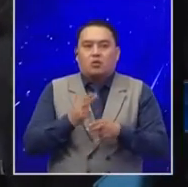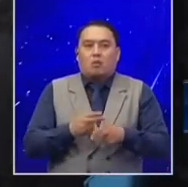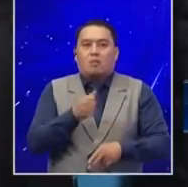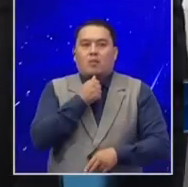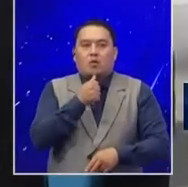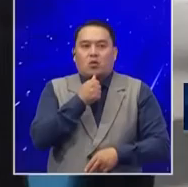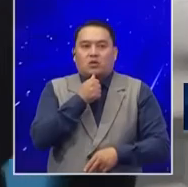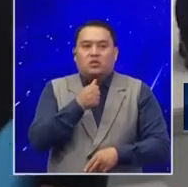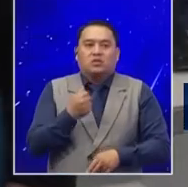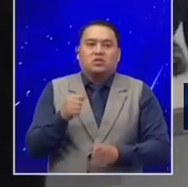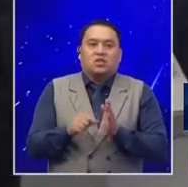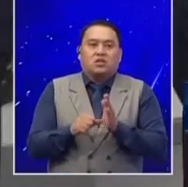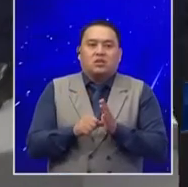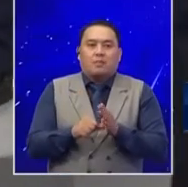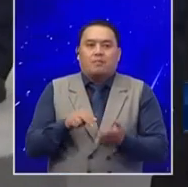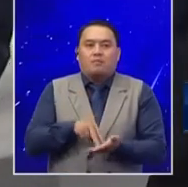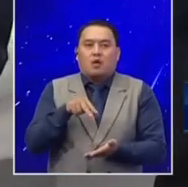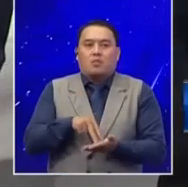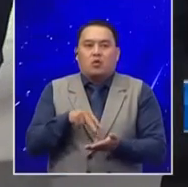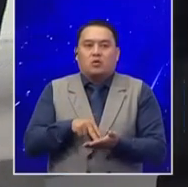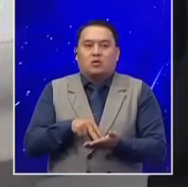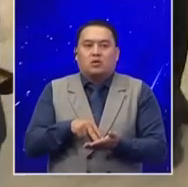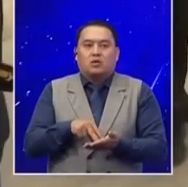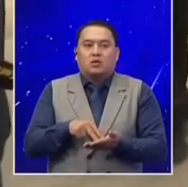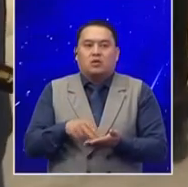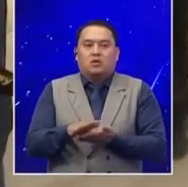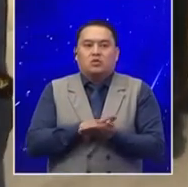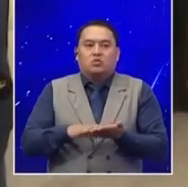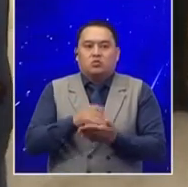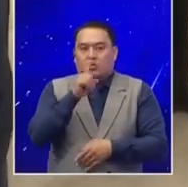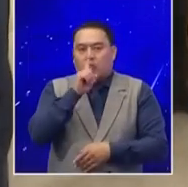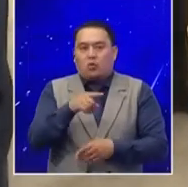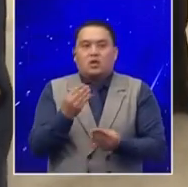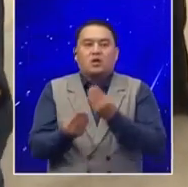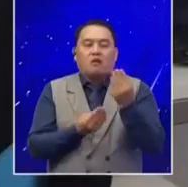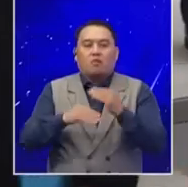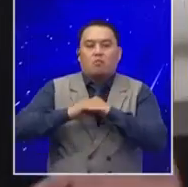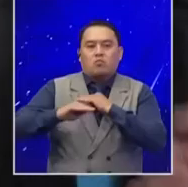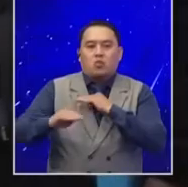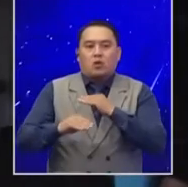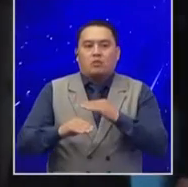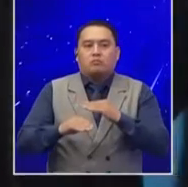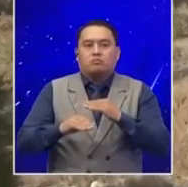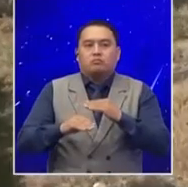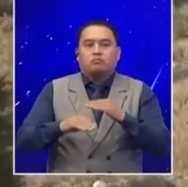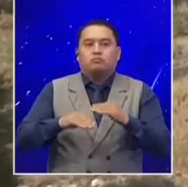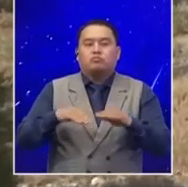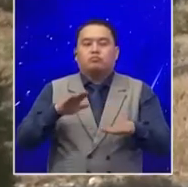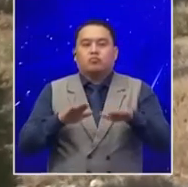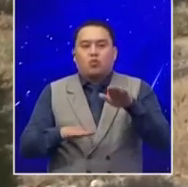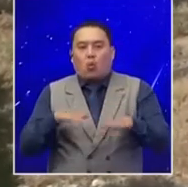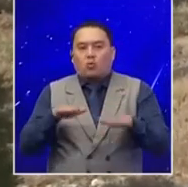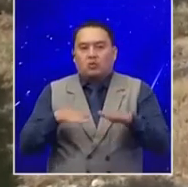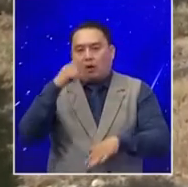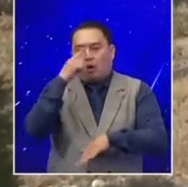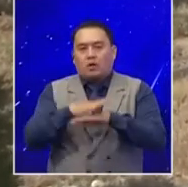твой 6-миллиметровый, тебе никакой амортизации не даст. Там, где игровое поле, там должны быть плавающие полы. На особом контроле